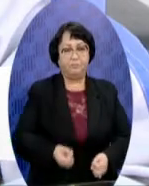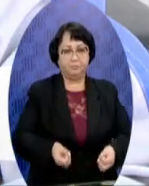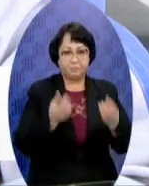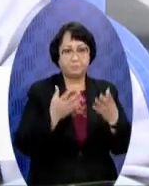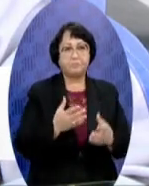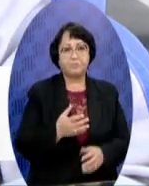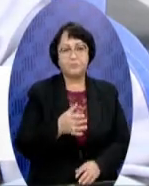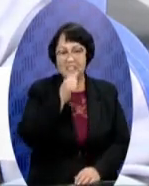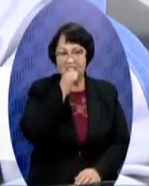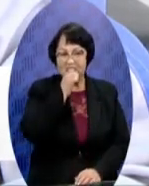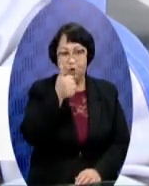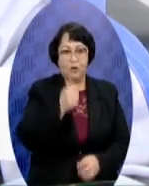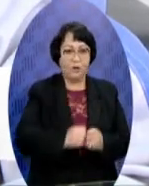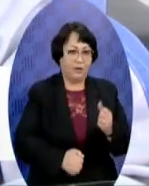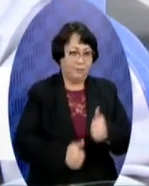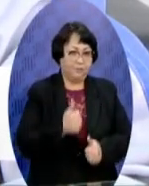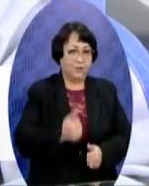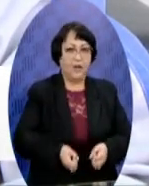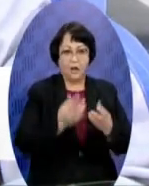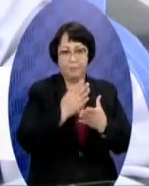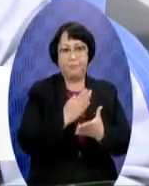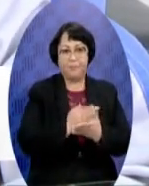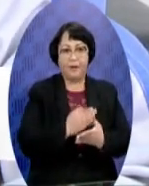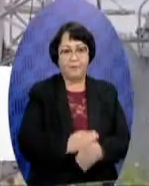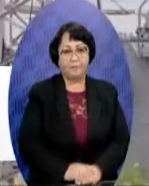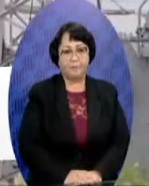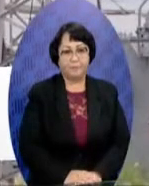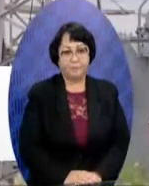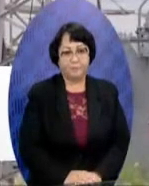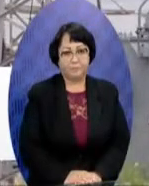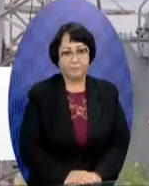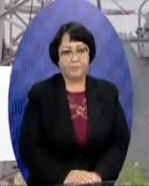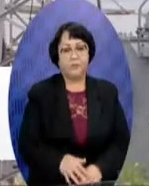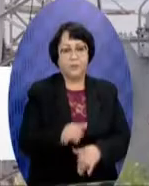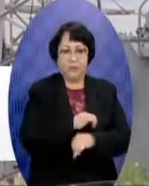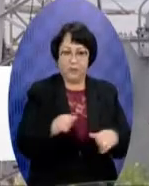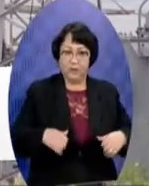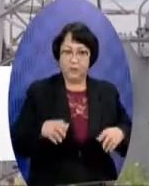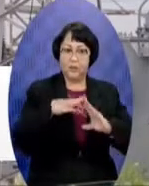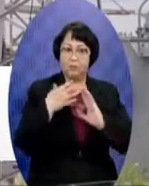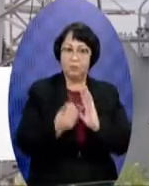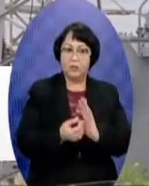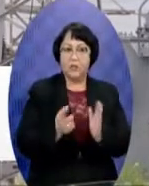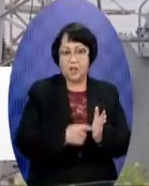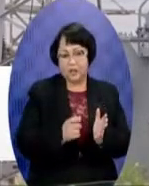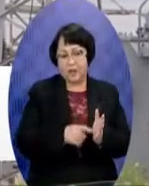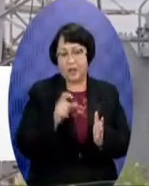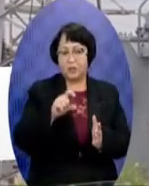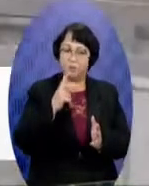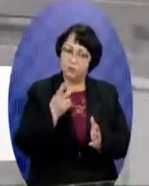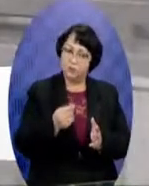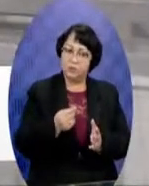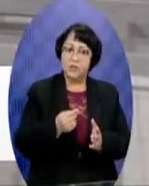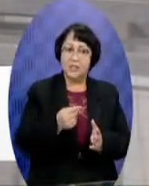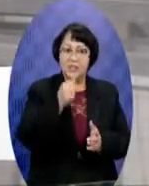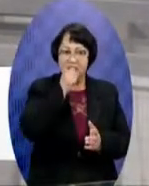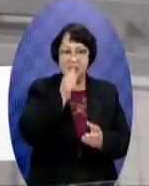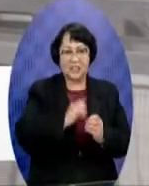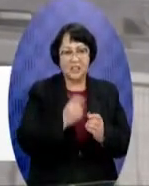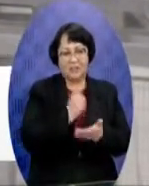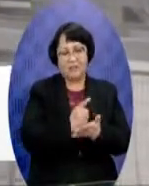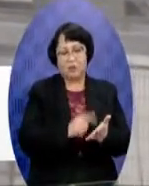цагтгаан эрчим хүчийн хэмнэлтийг болон гарч ийна гэж энэ үзүүлэлтээр гаргаж идэв. Ард иргэд өрхийн хэрэглээндээ ч мөн эрчим хүчний хэмнэлтийг хийж байх нь чухал.